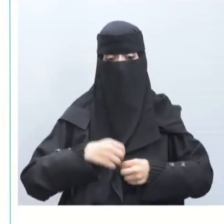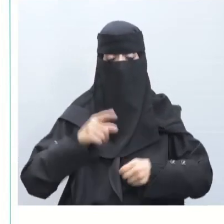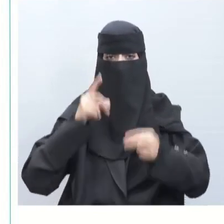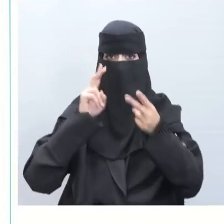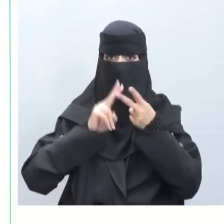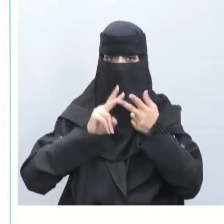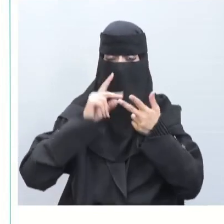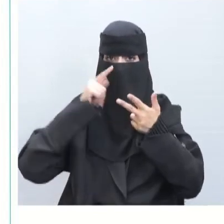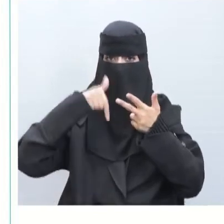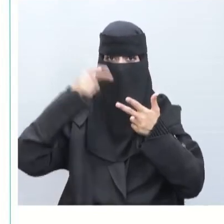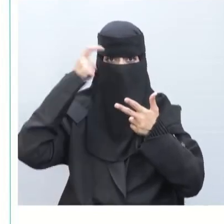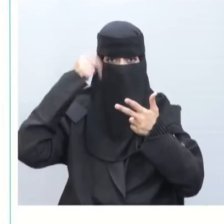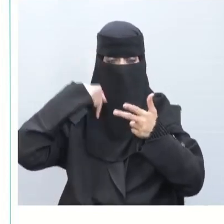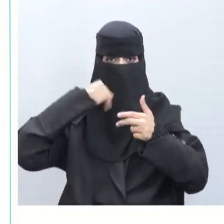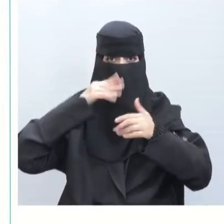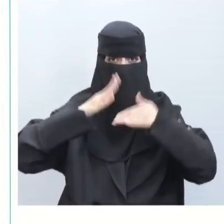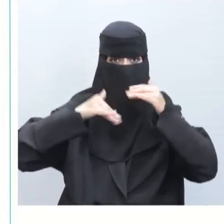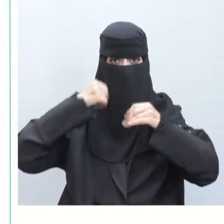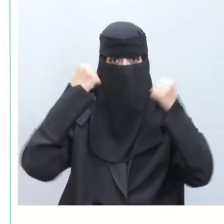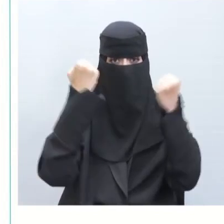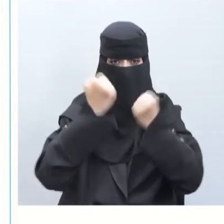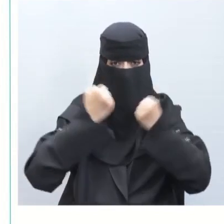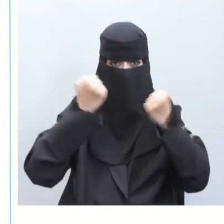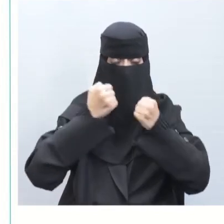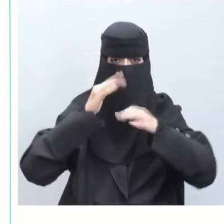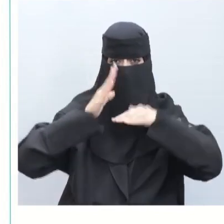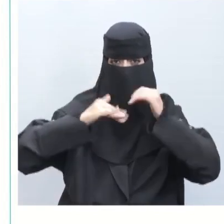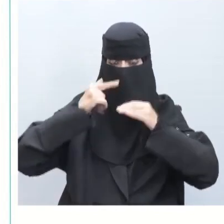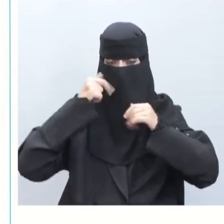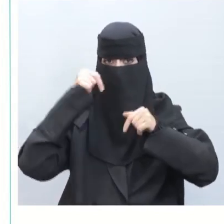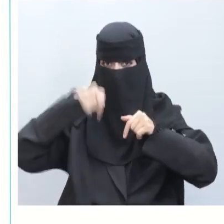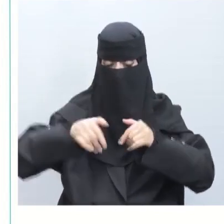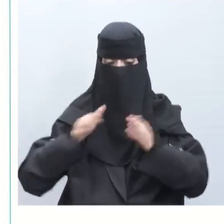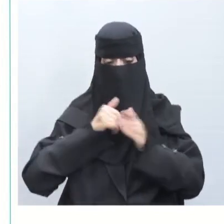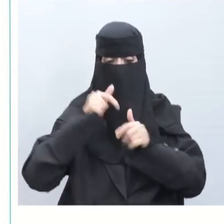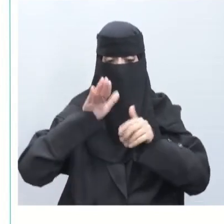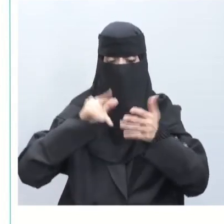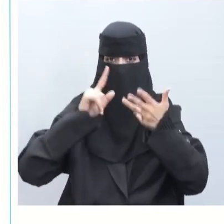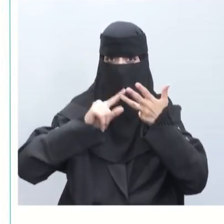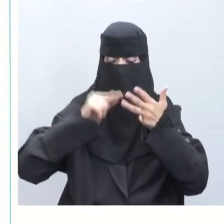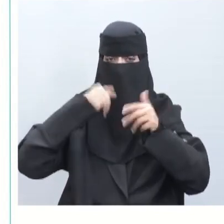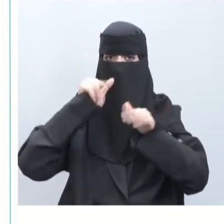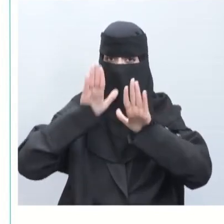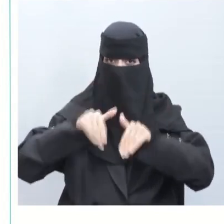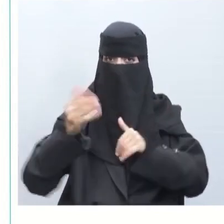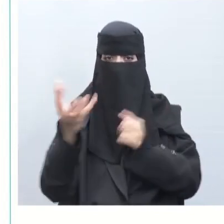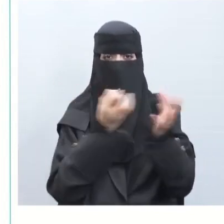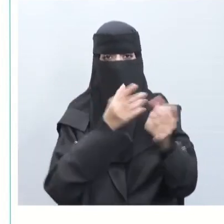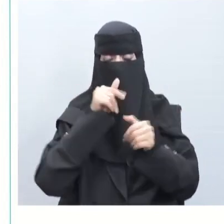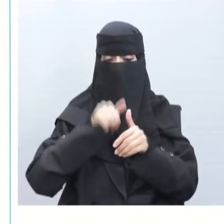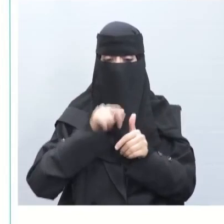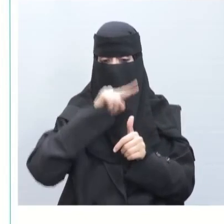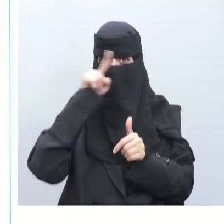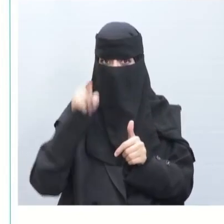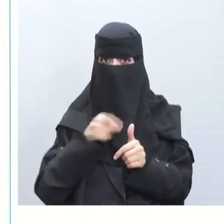الممارسات الحاليه التي تنظم الاستدامه ايضا سيؤثر توفر الموارد